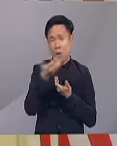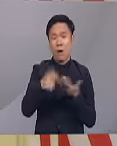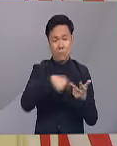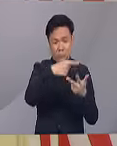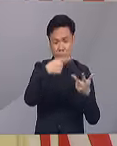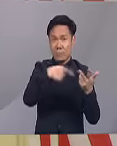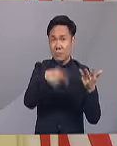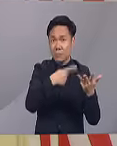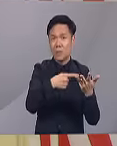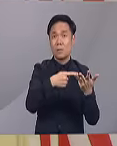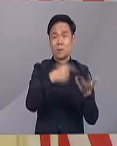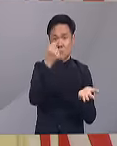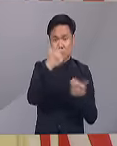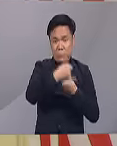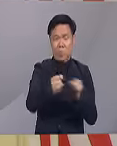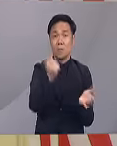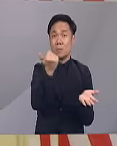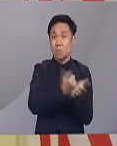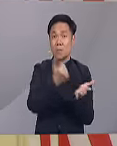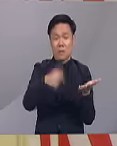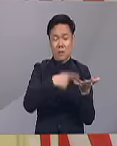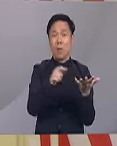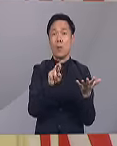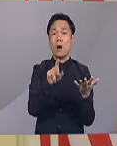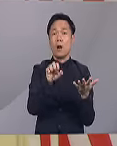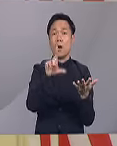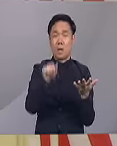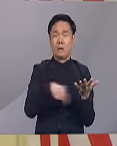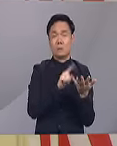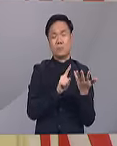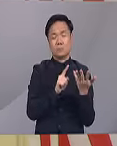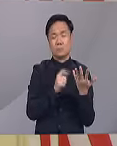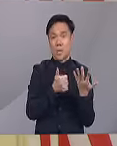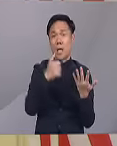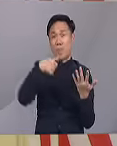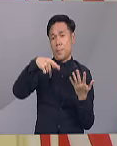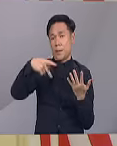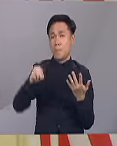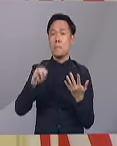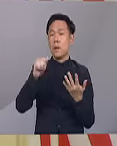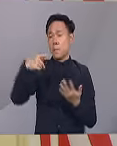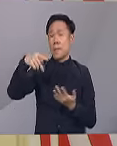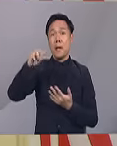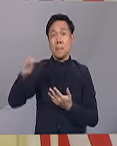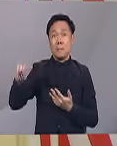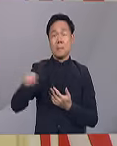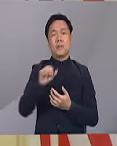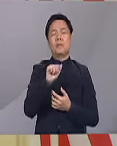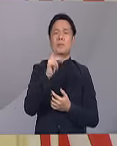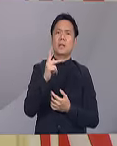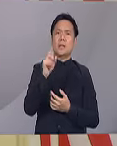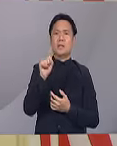Penyelamat, Jabatan Immigration Malaysia, RELA, APM, APMM,